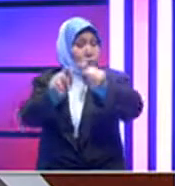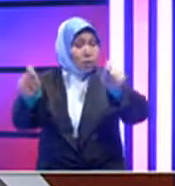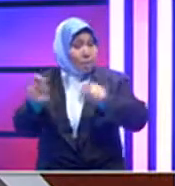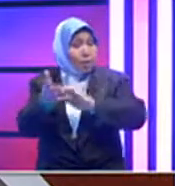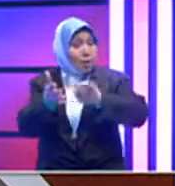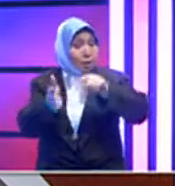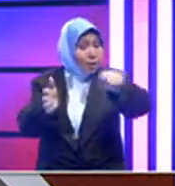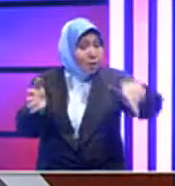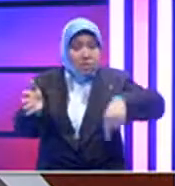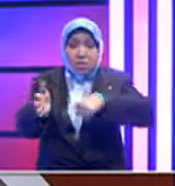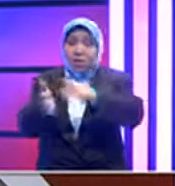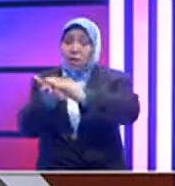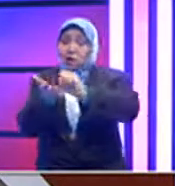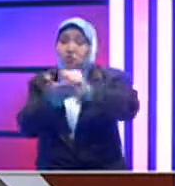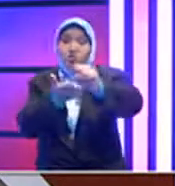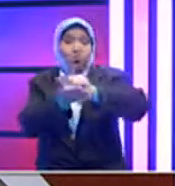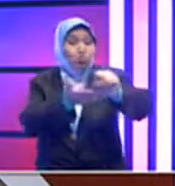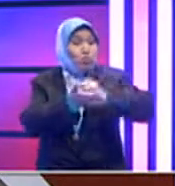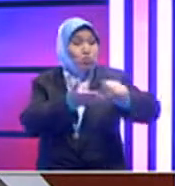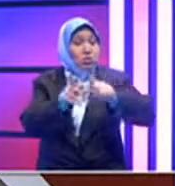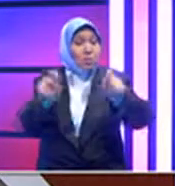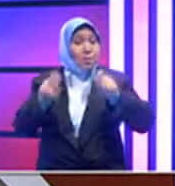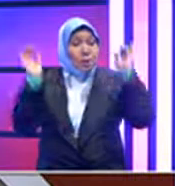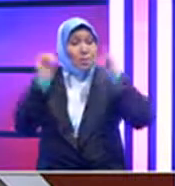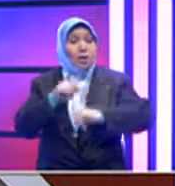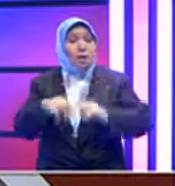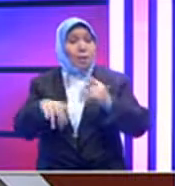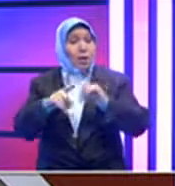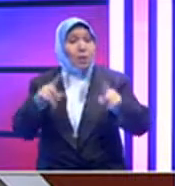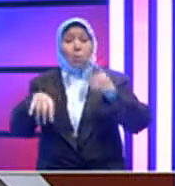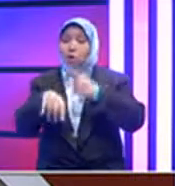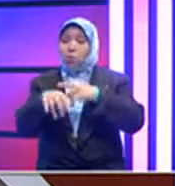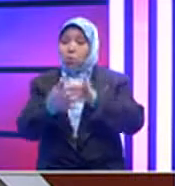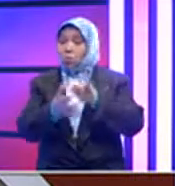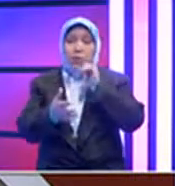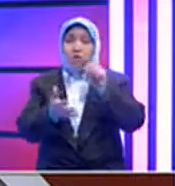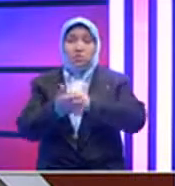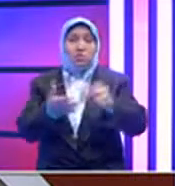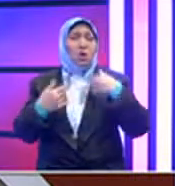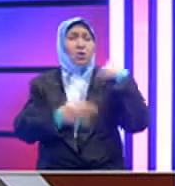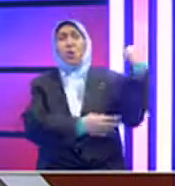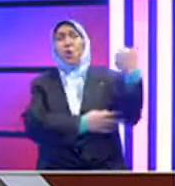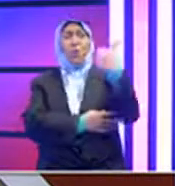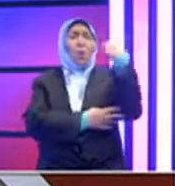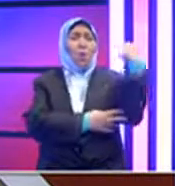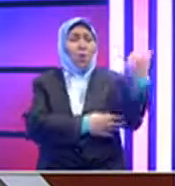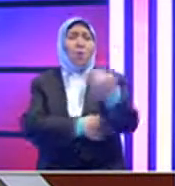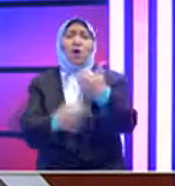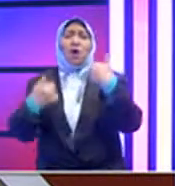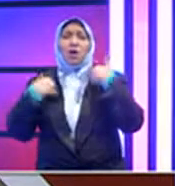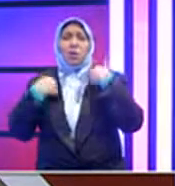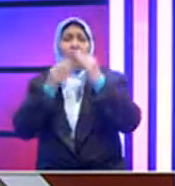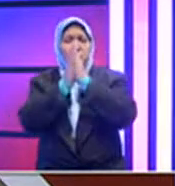ini akan akan suci-suci tapi tempat Waktu itu waktu tak Suci butuha the arrow ad